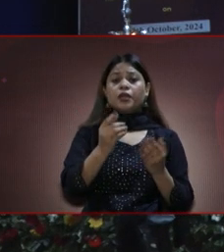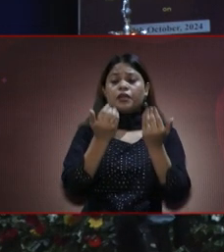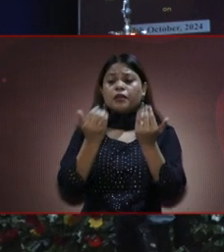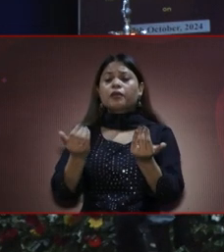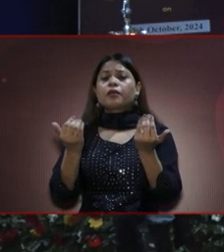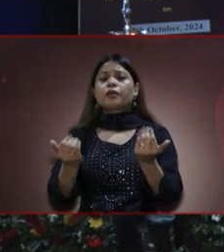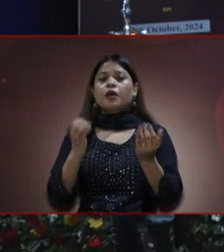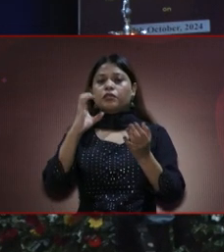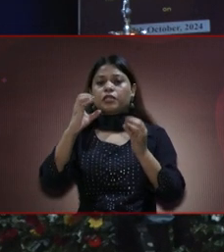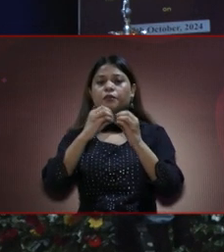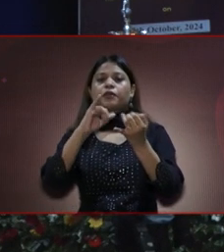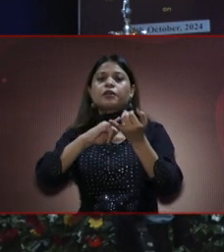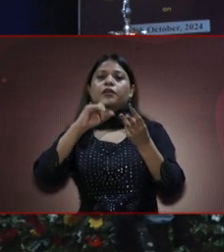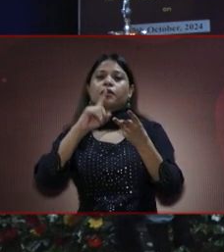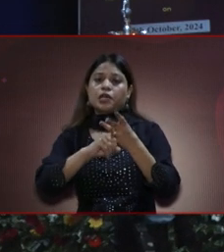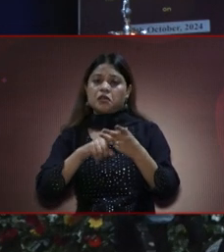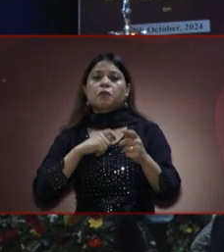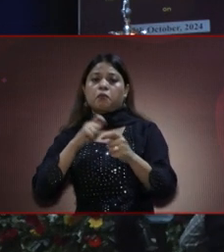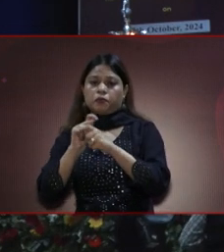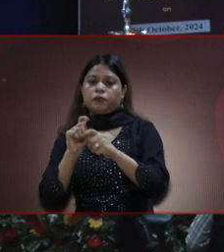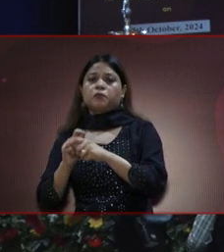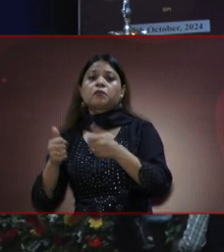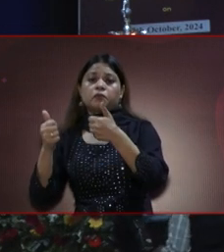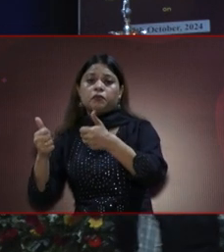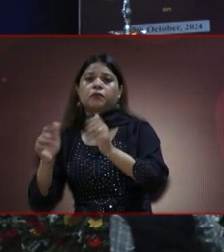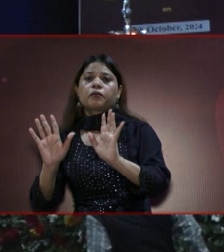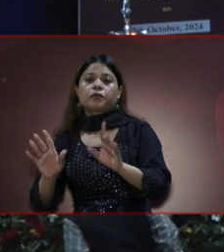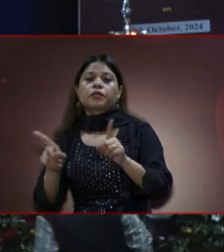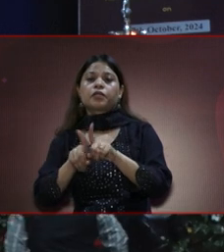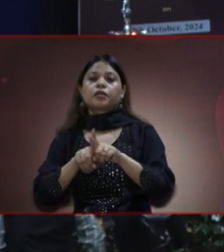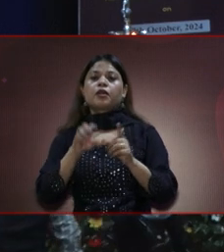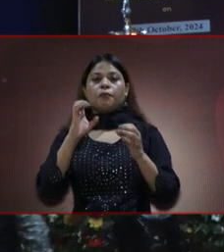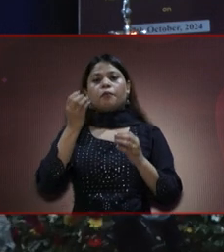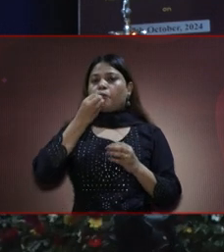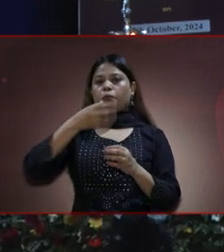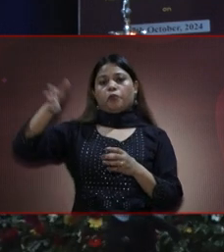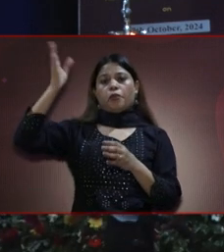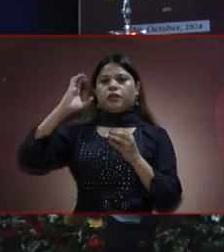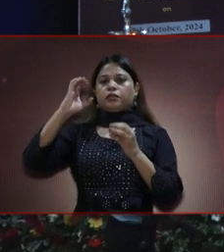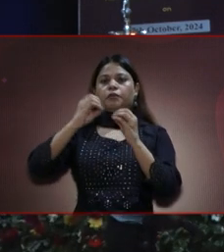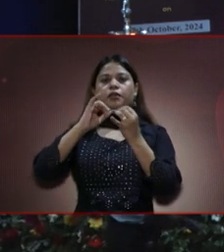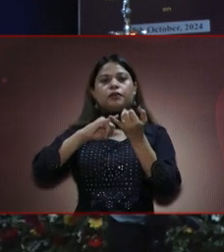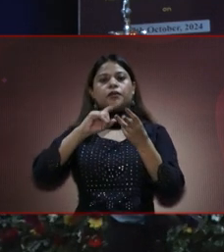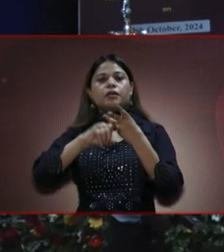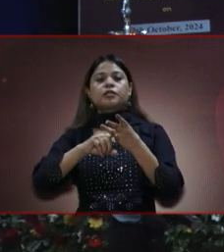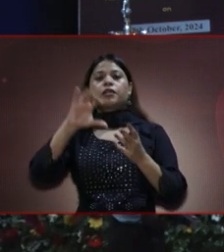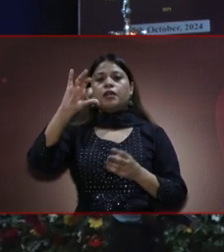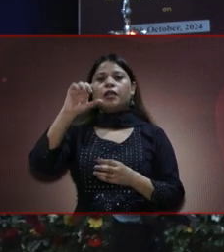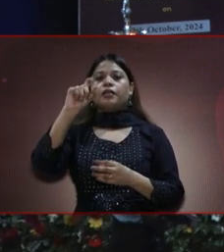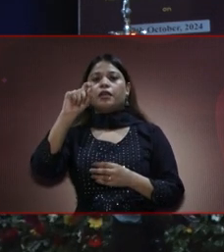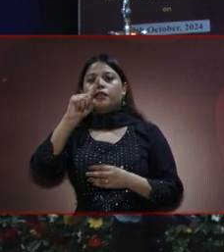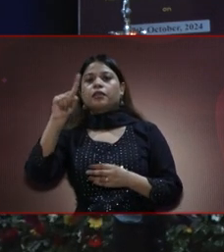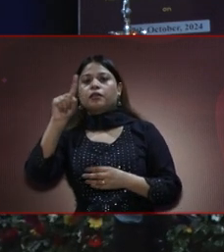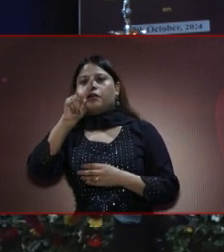CBSE ने भी एक अच्छा काम किया है। पहले CBSE सिर्फ क्लास 9, 10, 11, 12 में